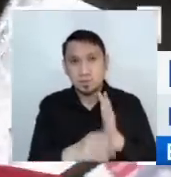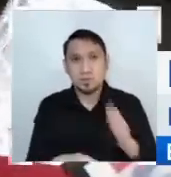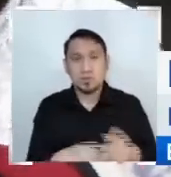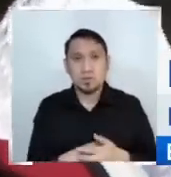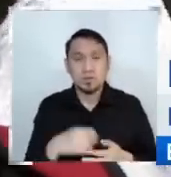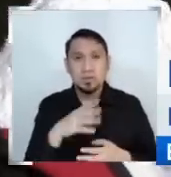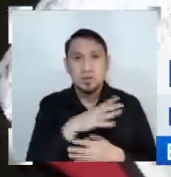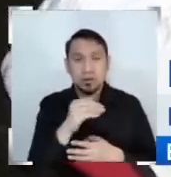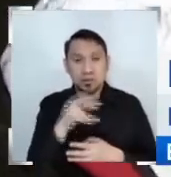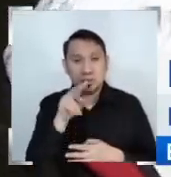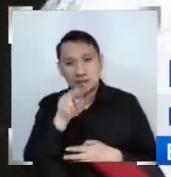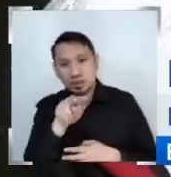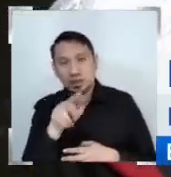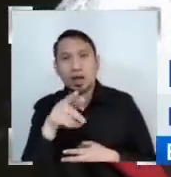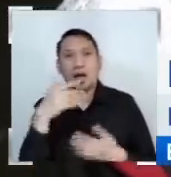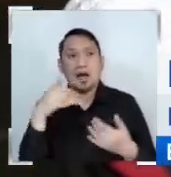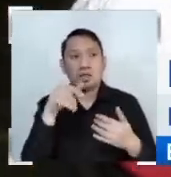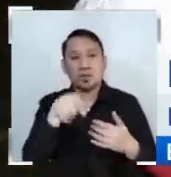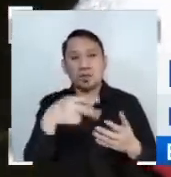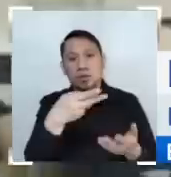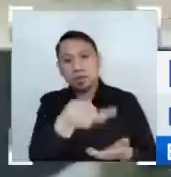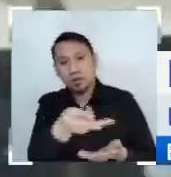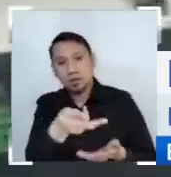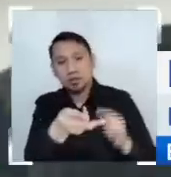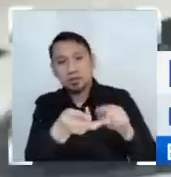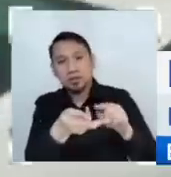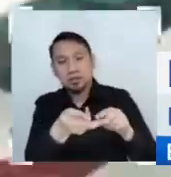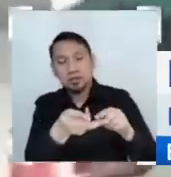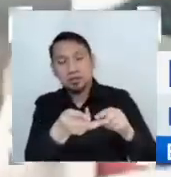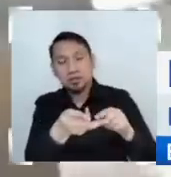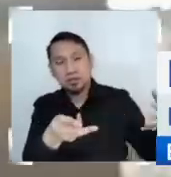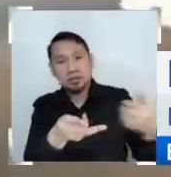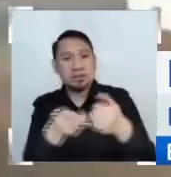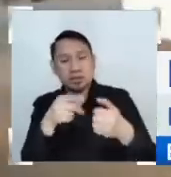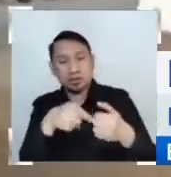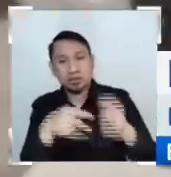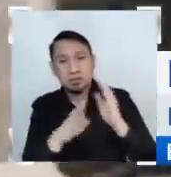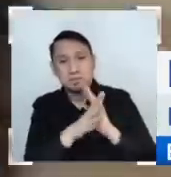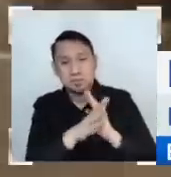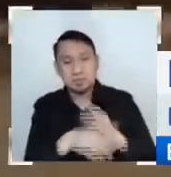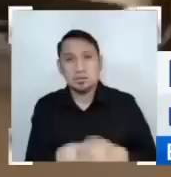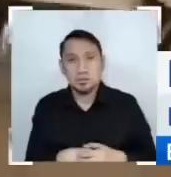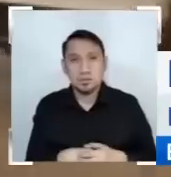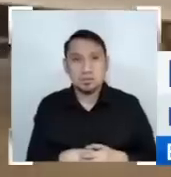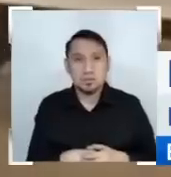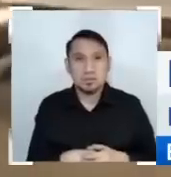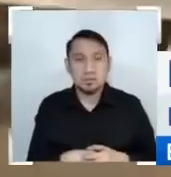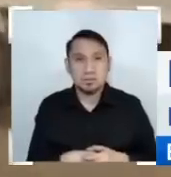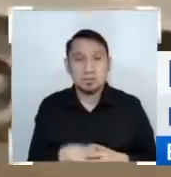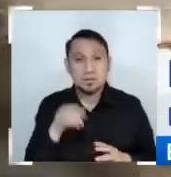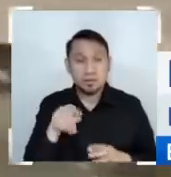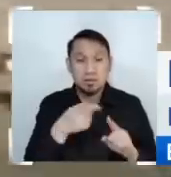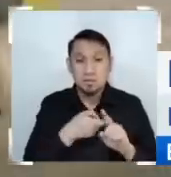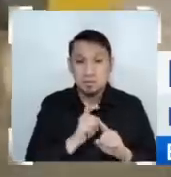pagtingin namin dito, ayun na nga siya yung nakabulagtado na nabangga ng bus. Konduktor ng isang bus company sa Cubao ang biktima. Galing daw siya sa biyahe